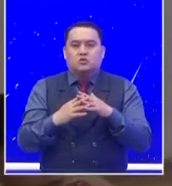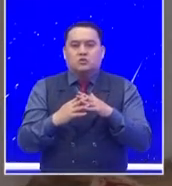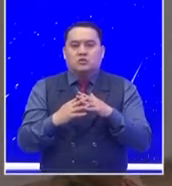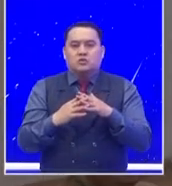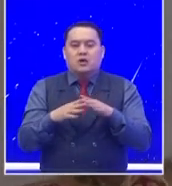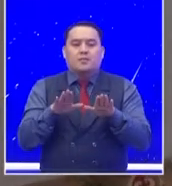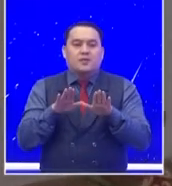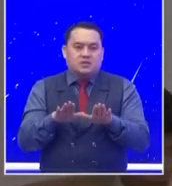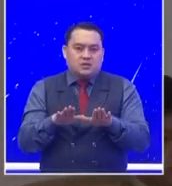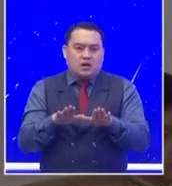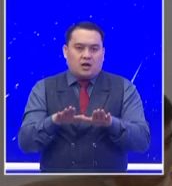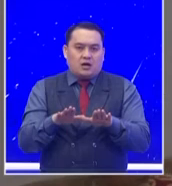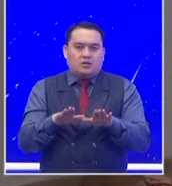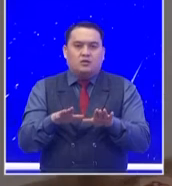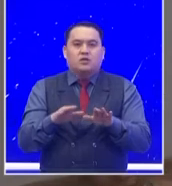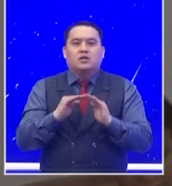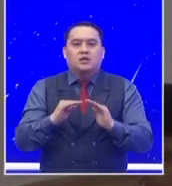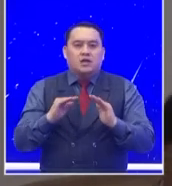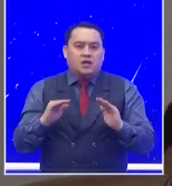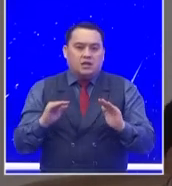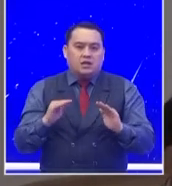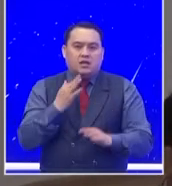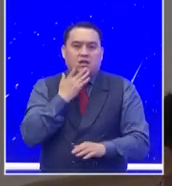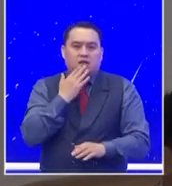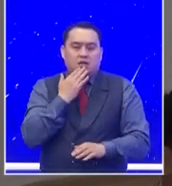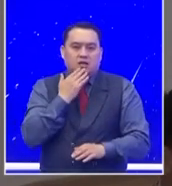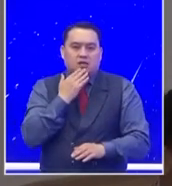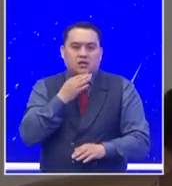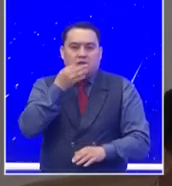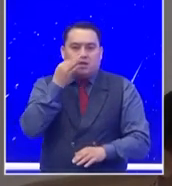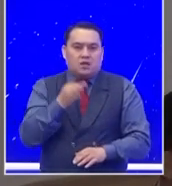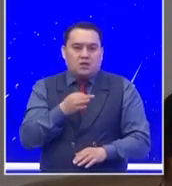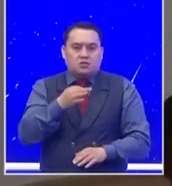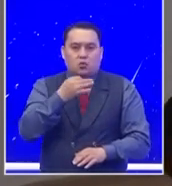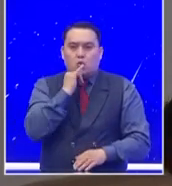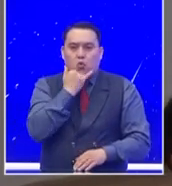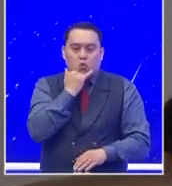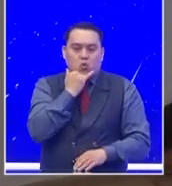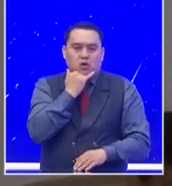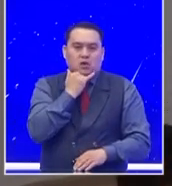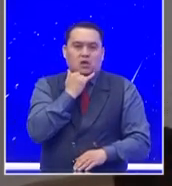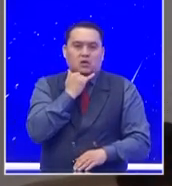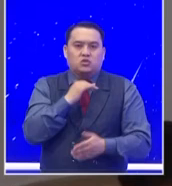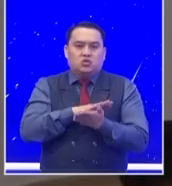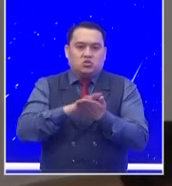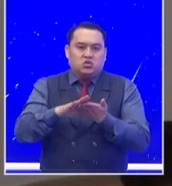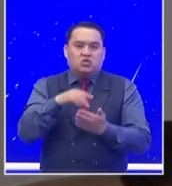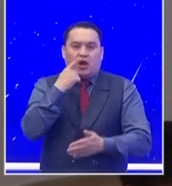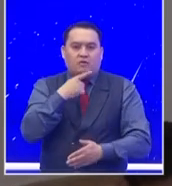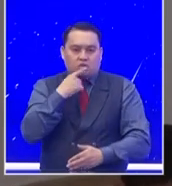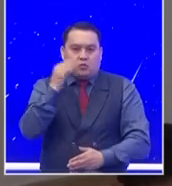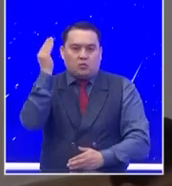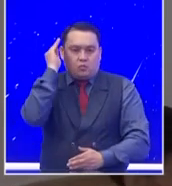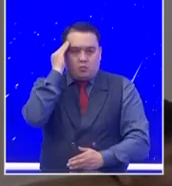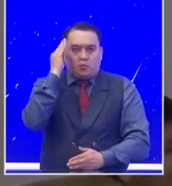именно вот ученики и национальности немцы дунга но и гур и то есть и чисто на казахском языке